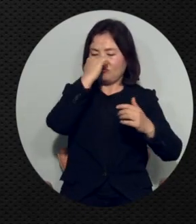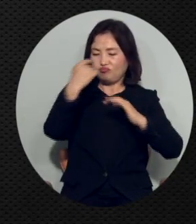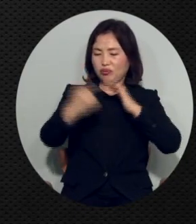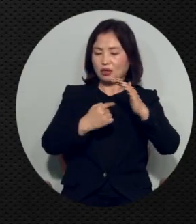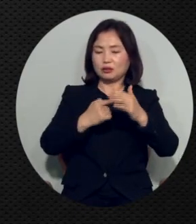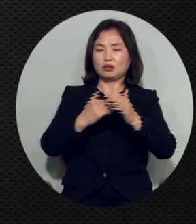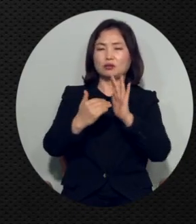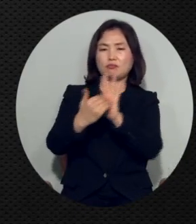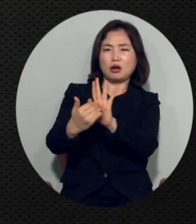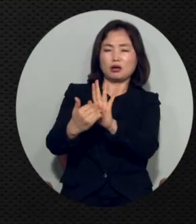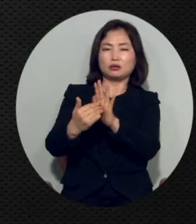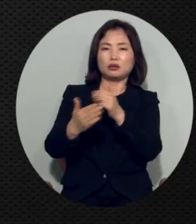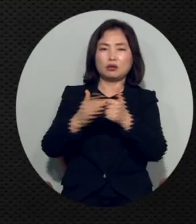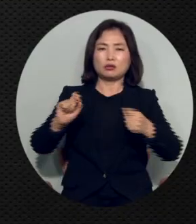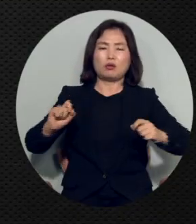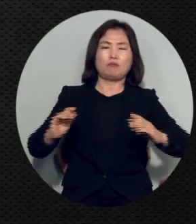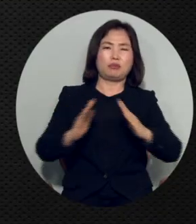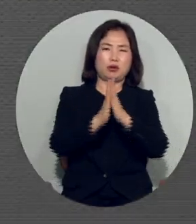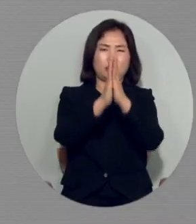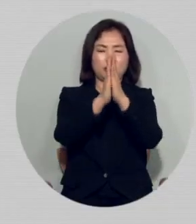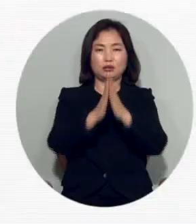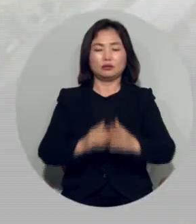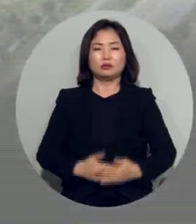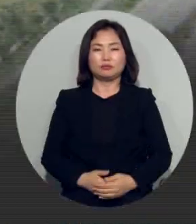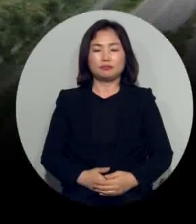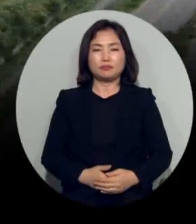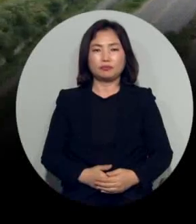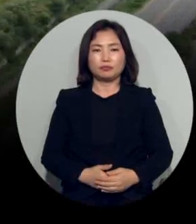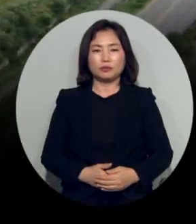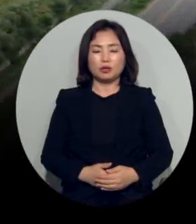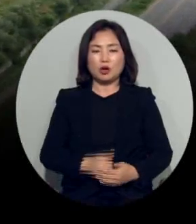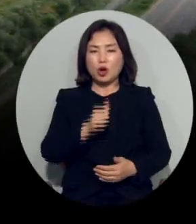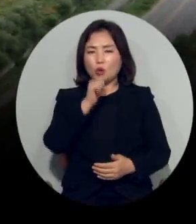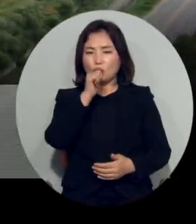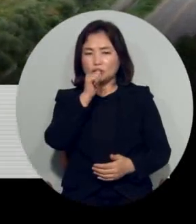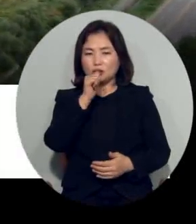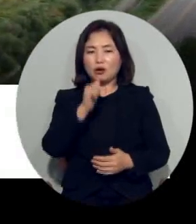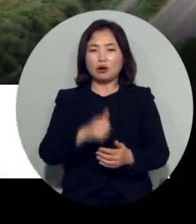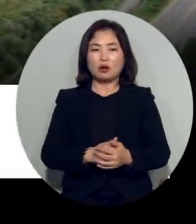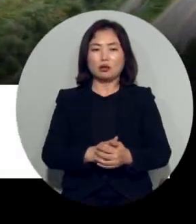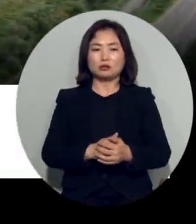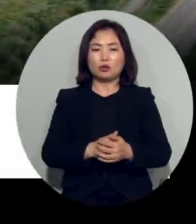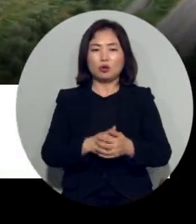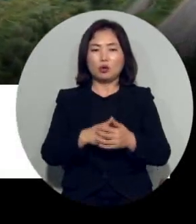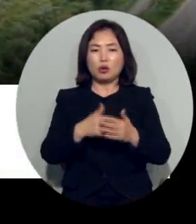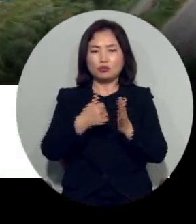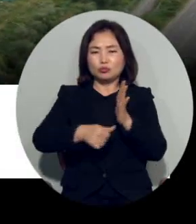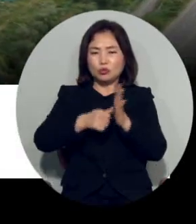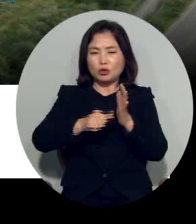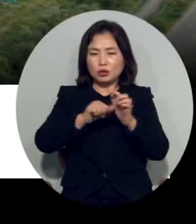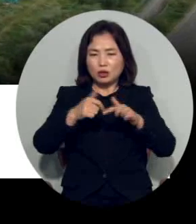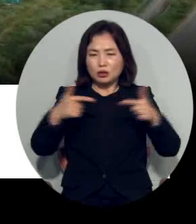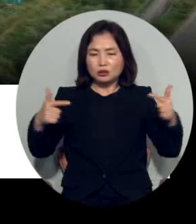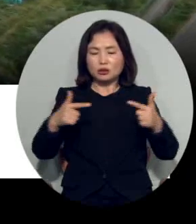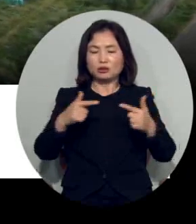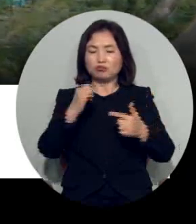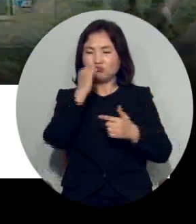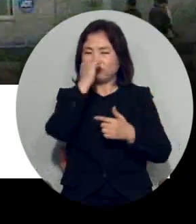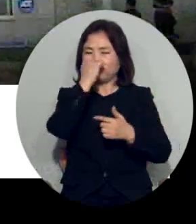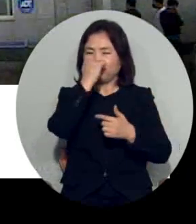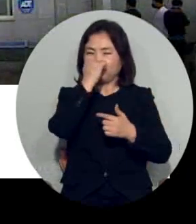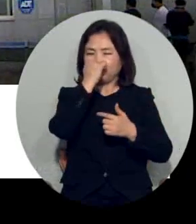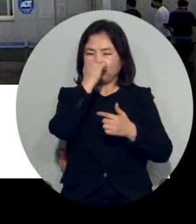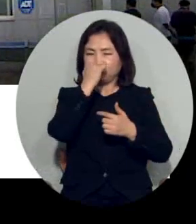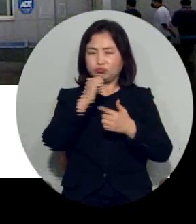주장하며 막아서 자 충돌이 빚어진 겁니다 고쳐 라고 먹이 금속과의 왕을 그런게